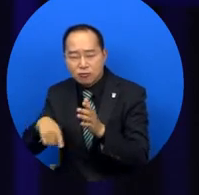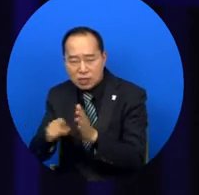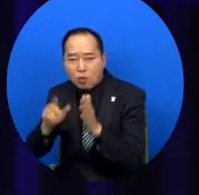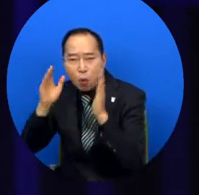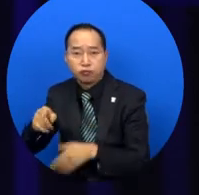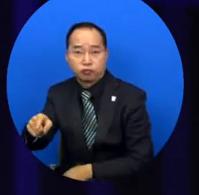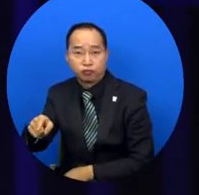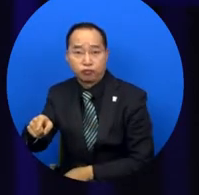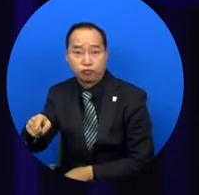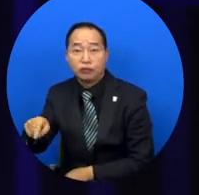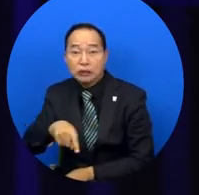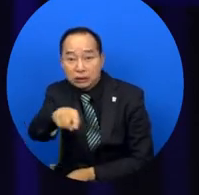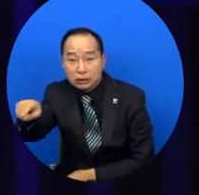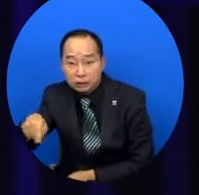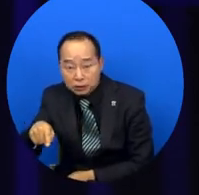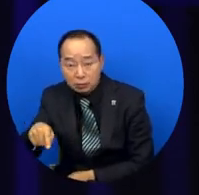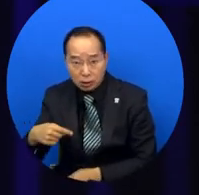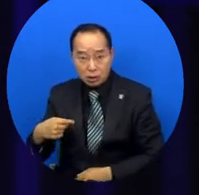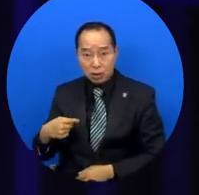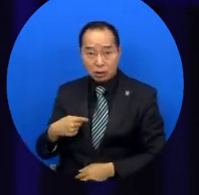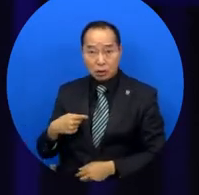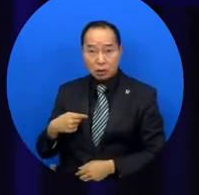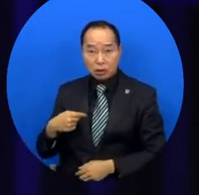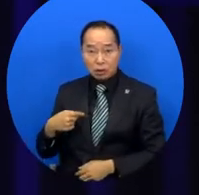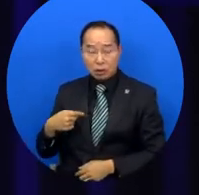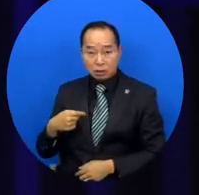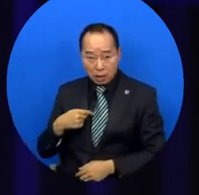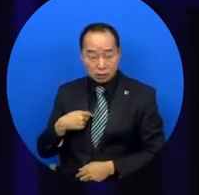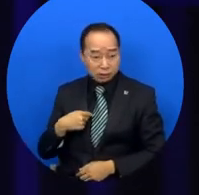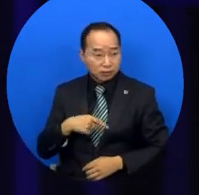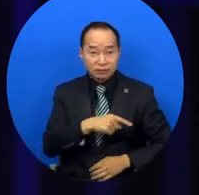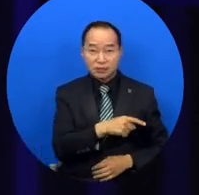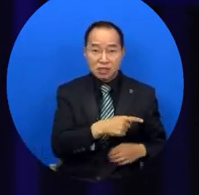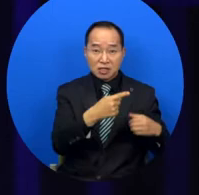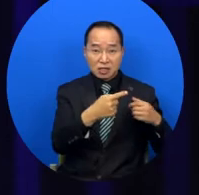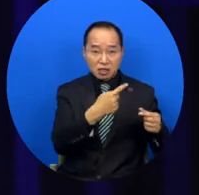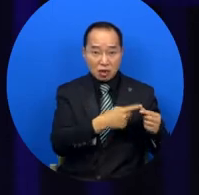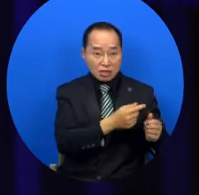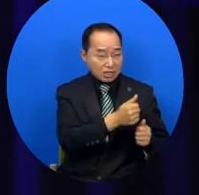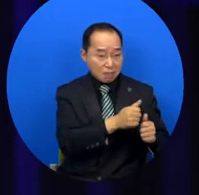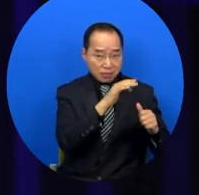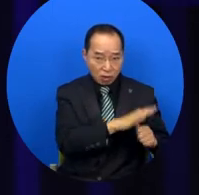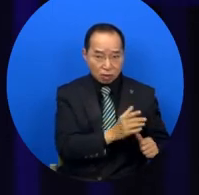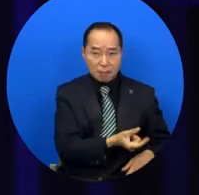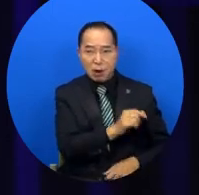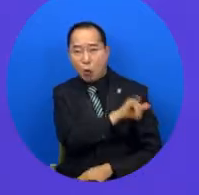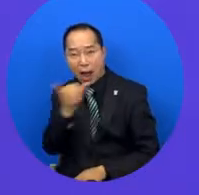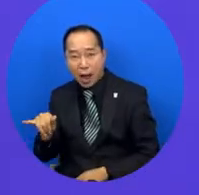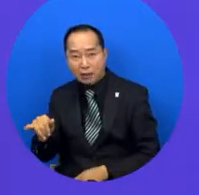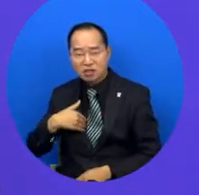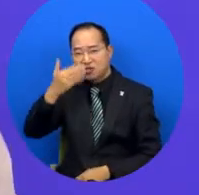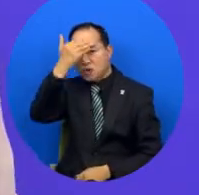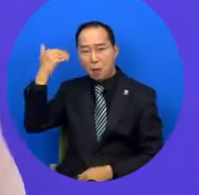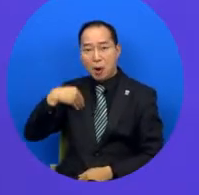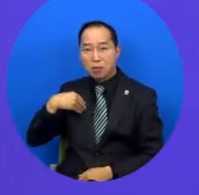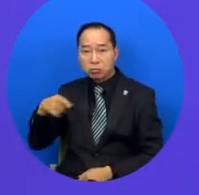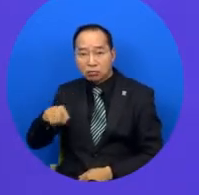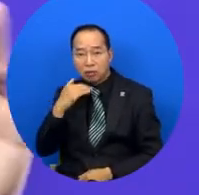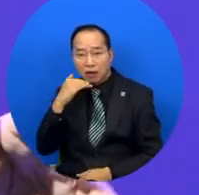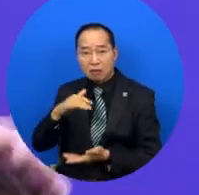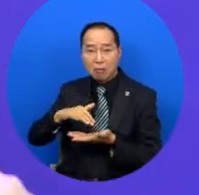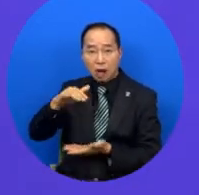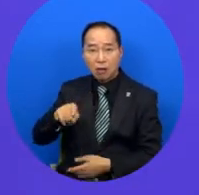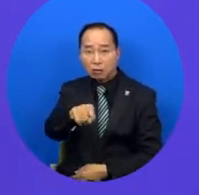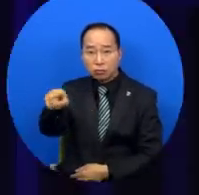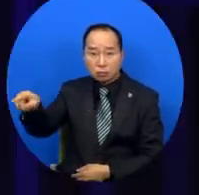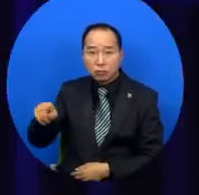살아남아야 되니까 하시는 거예요. 그래서 공부를 하다 보니 이분들이 나는 쌩쌩하잖아. 지금 인턴 떨어지자마자 왔잖아요. 그래서 나한테 물으러 오는